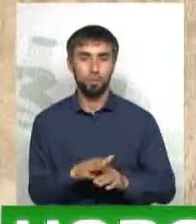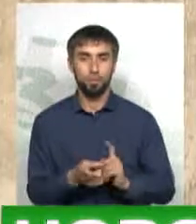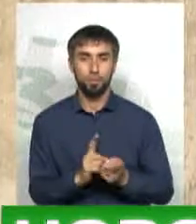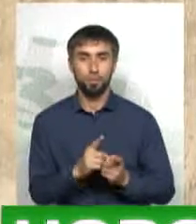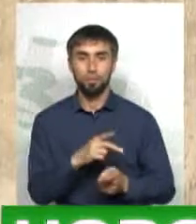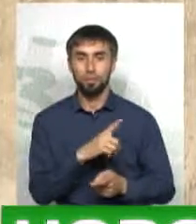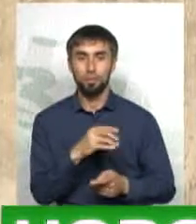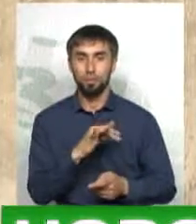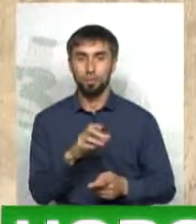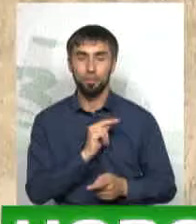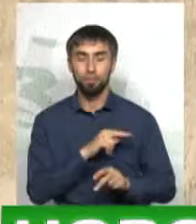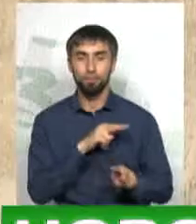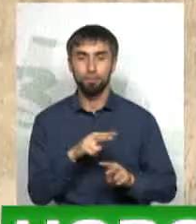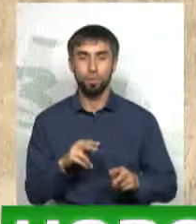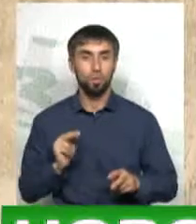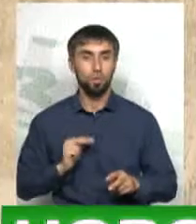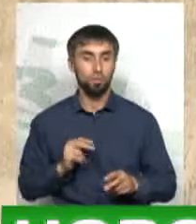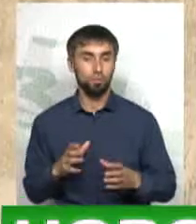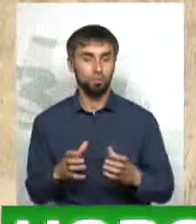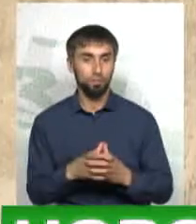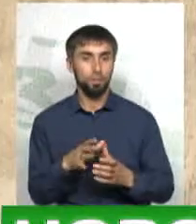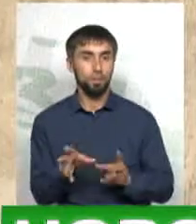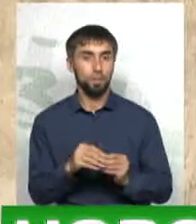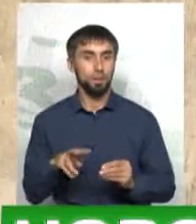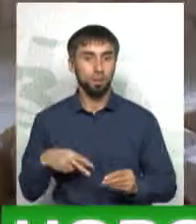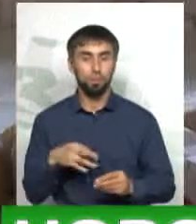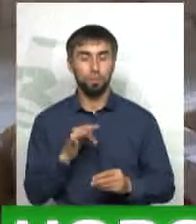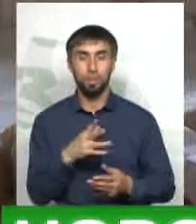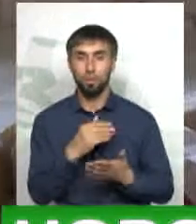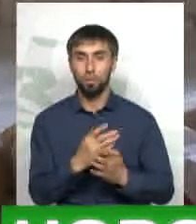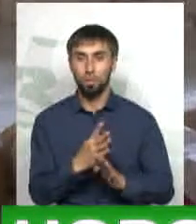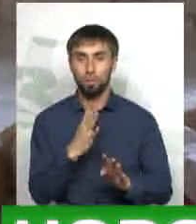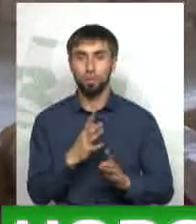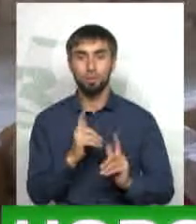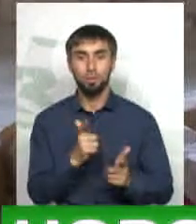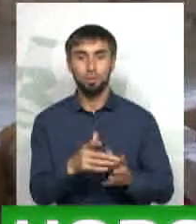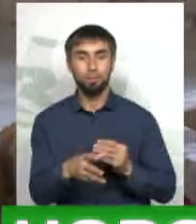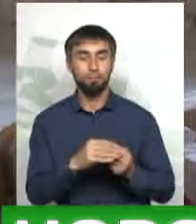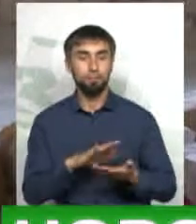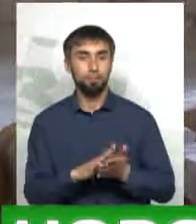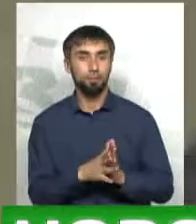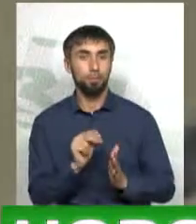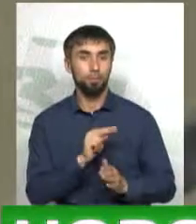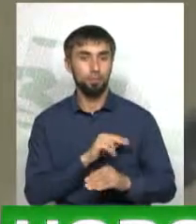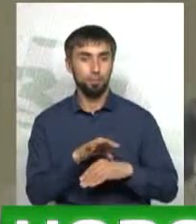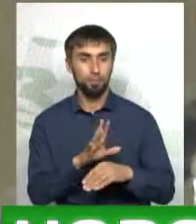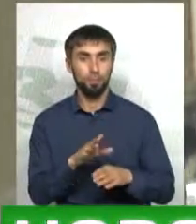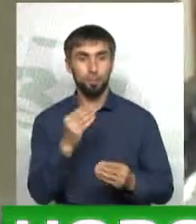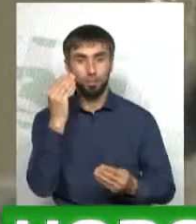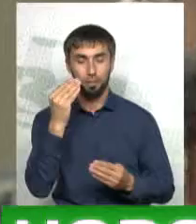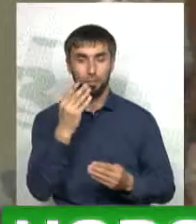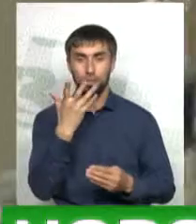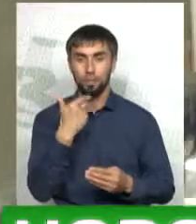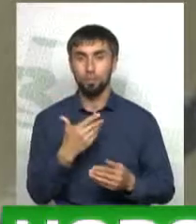За процессом работы наблюдает коллектив школы вместе с директором. Подрядчик, в свою очередь, согласовывает с ними детали ремонта. Так, например,